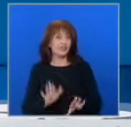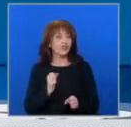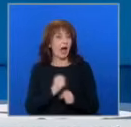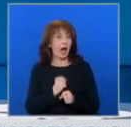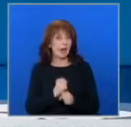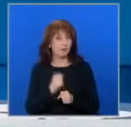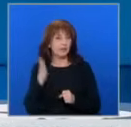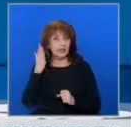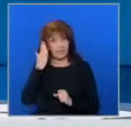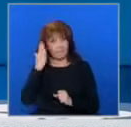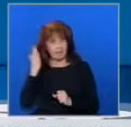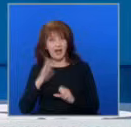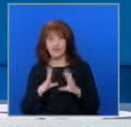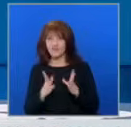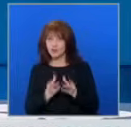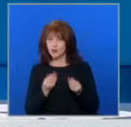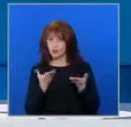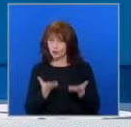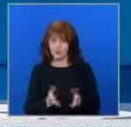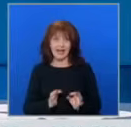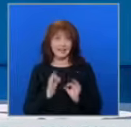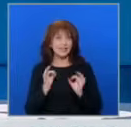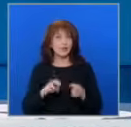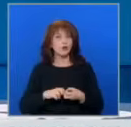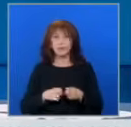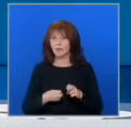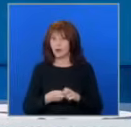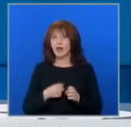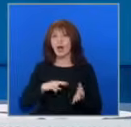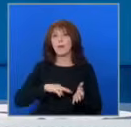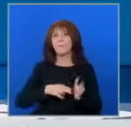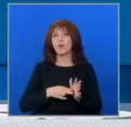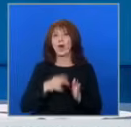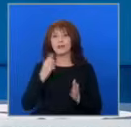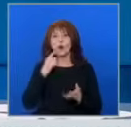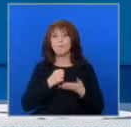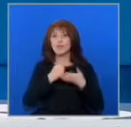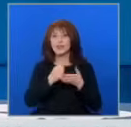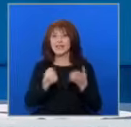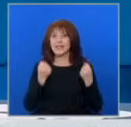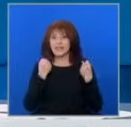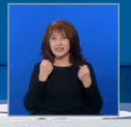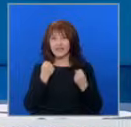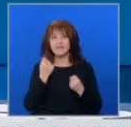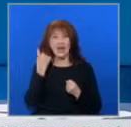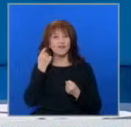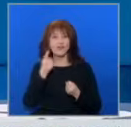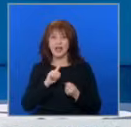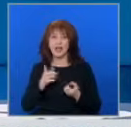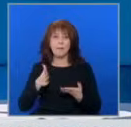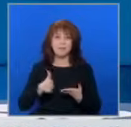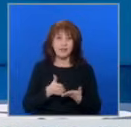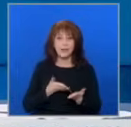работата. Всичко това на фона на сериозния проблем с проектобюджета за здраве, който вчера не мина през бюджетната и здравната